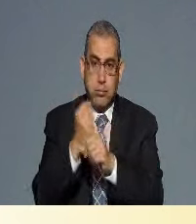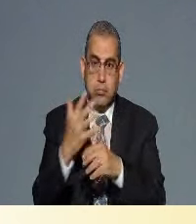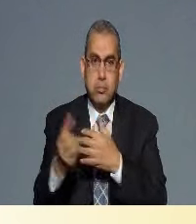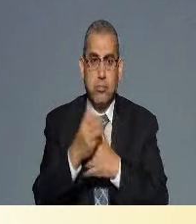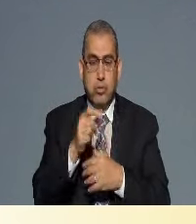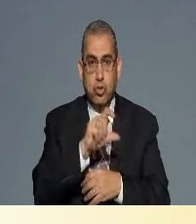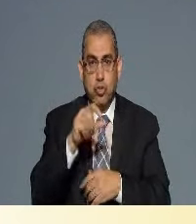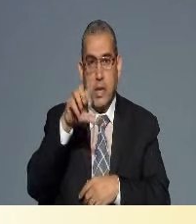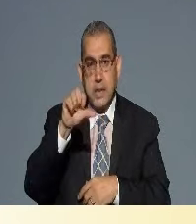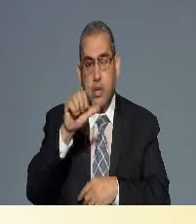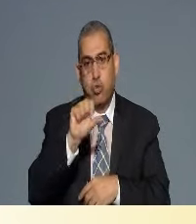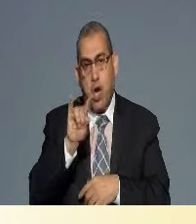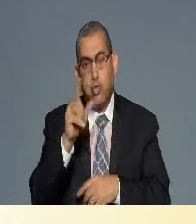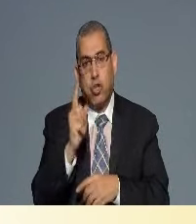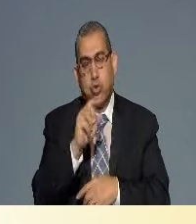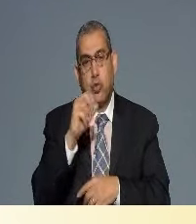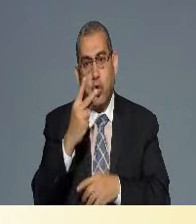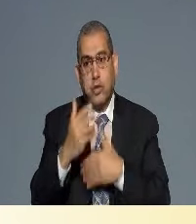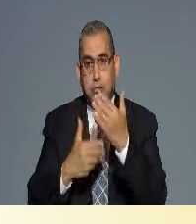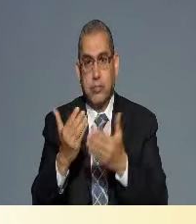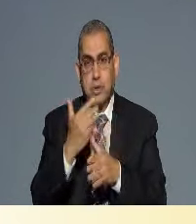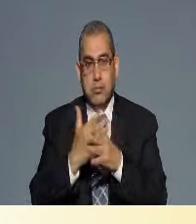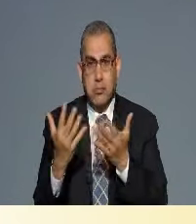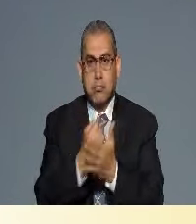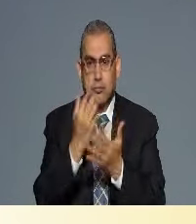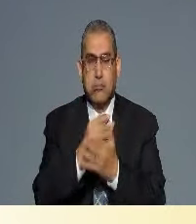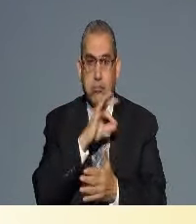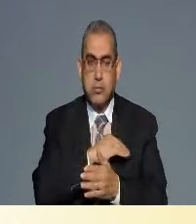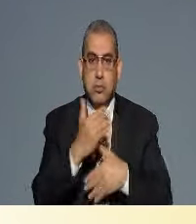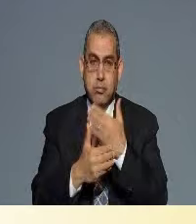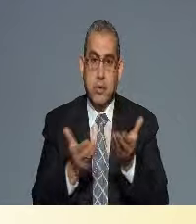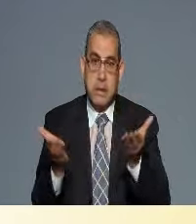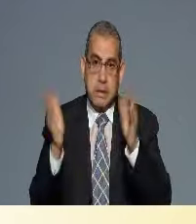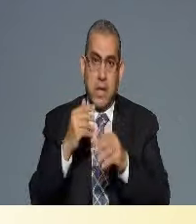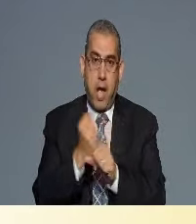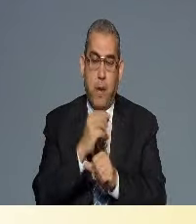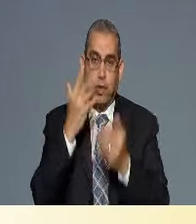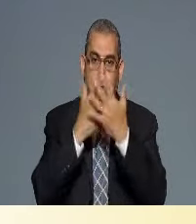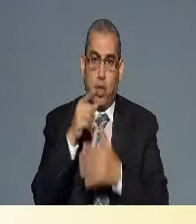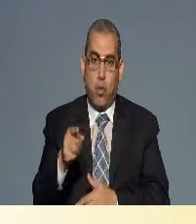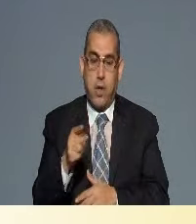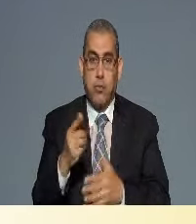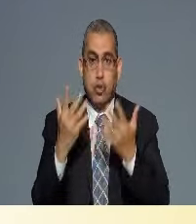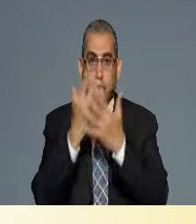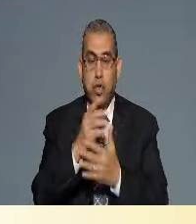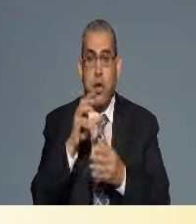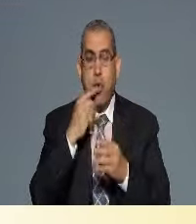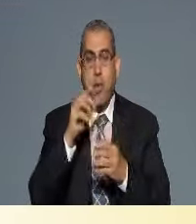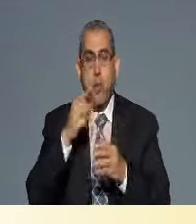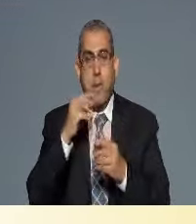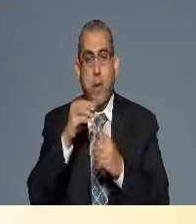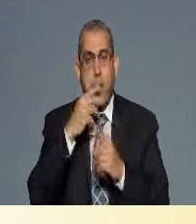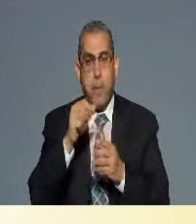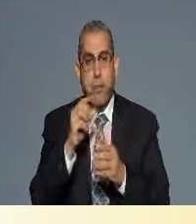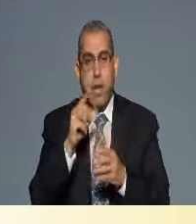شهر 9 و10 و11 و12 عشان نحقق أعلى قيمة مضافة من هذه المصانع. مصنع الخضار المجمد بنتكلم عن